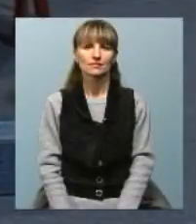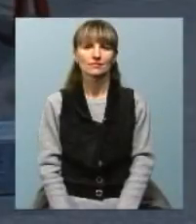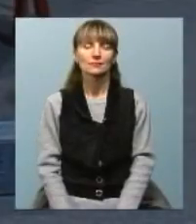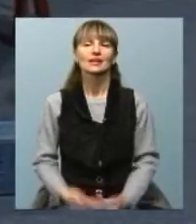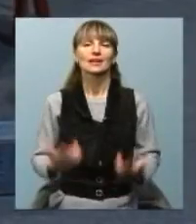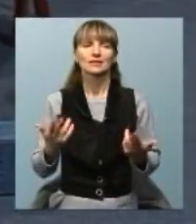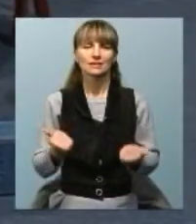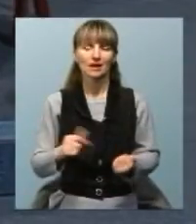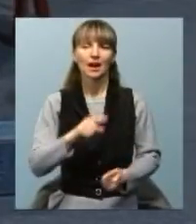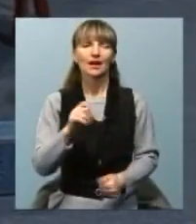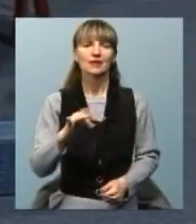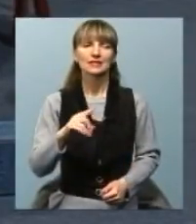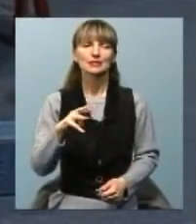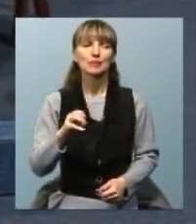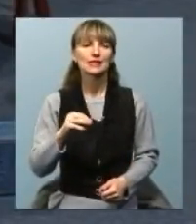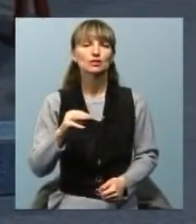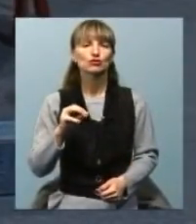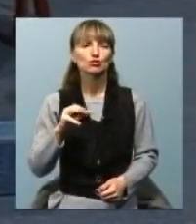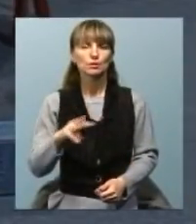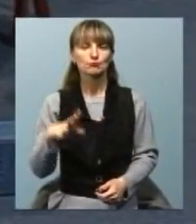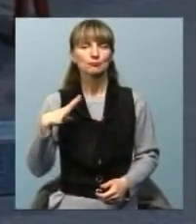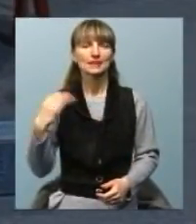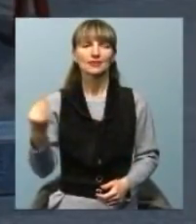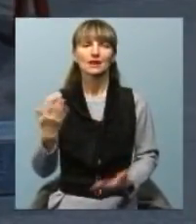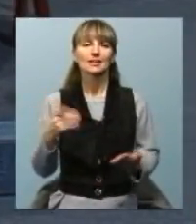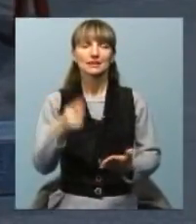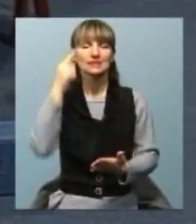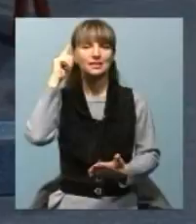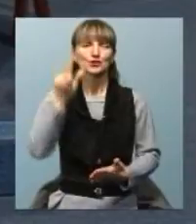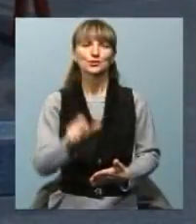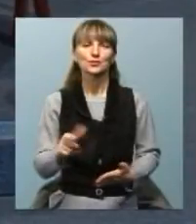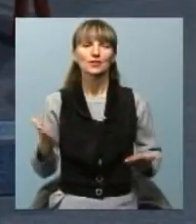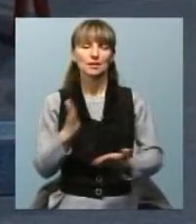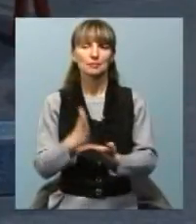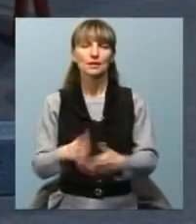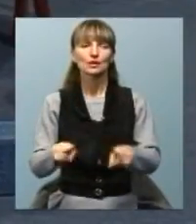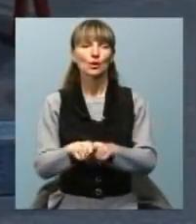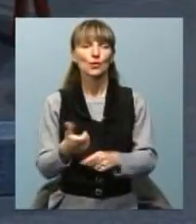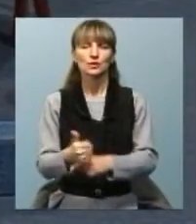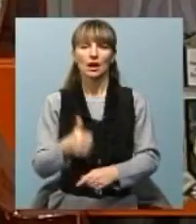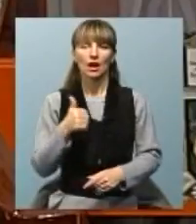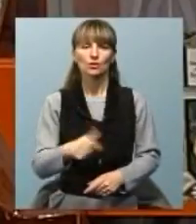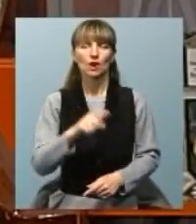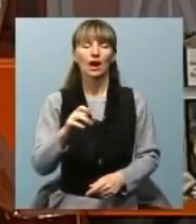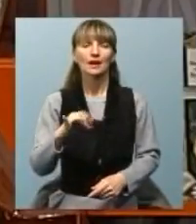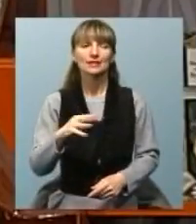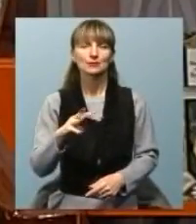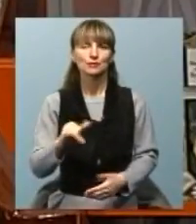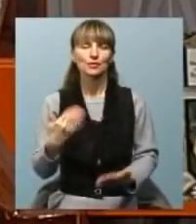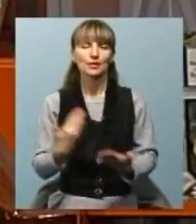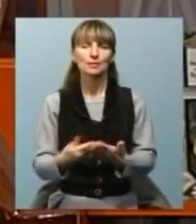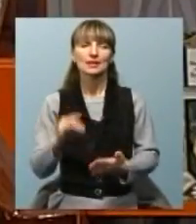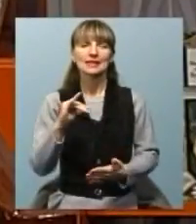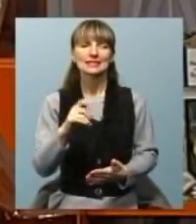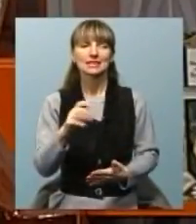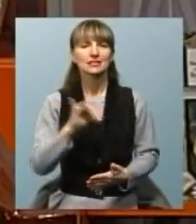Так, дійсно харизматичним бути дуже таки цікаво. Які тобі відомі люди, які мали таку дуже гарну харизму? На прикладі